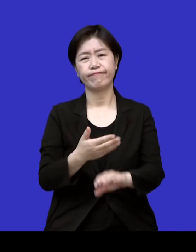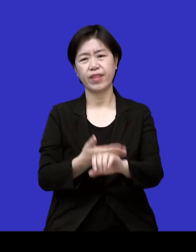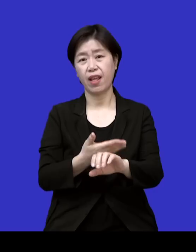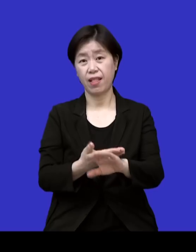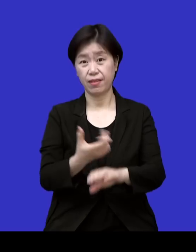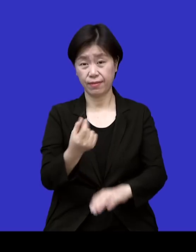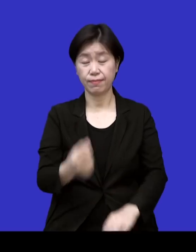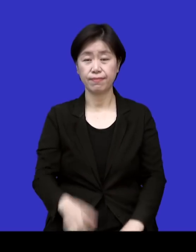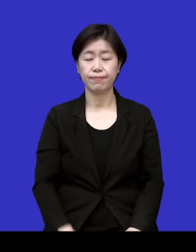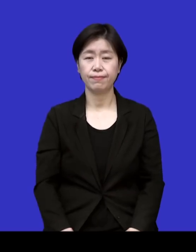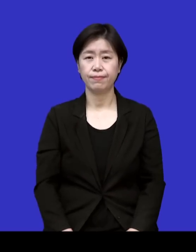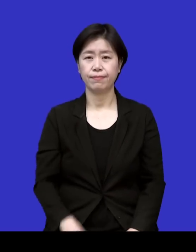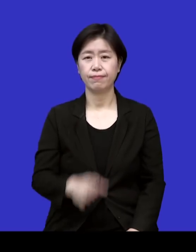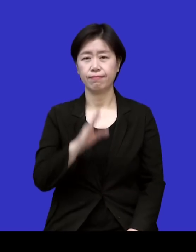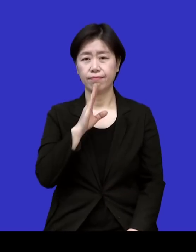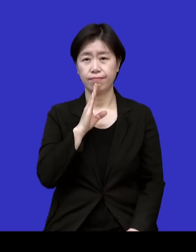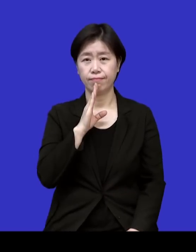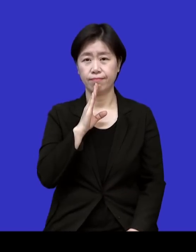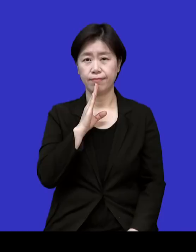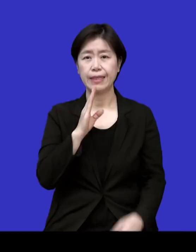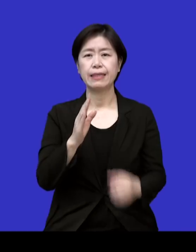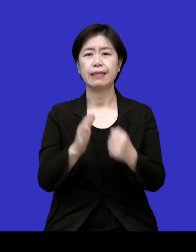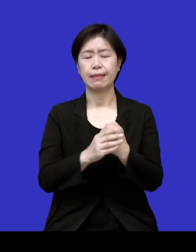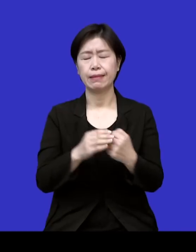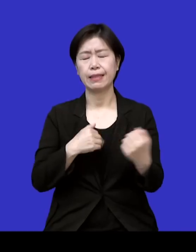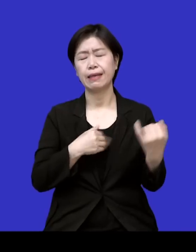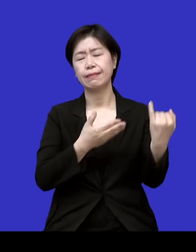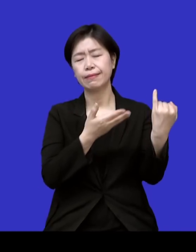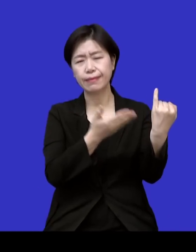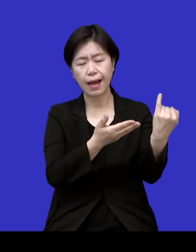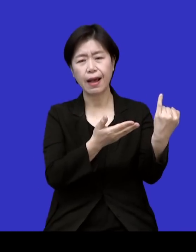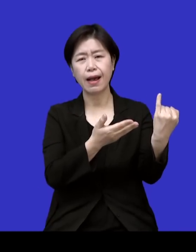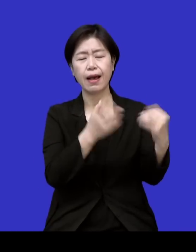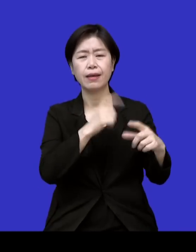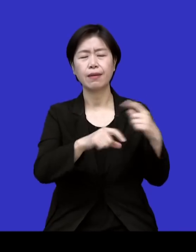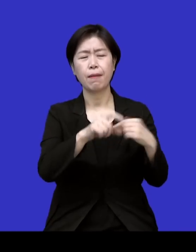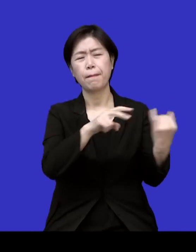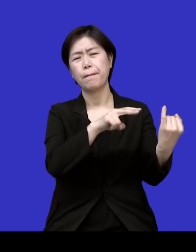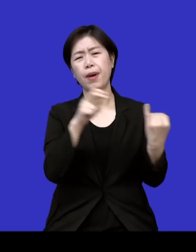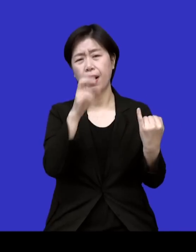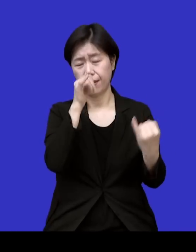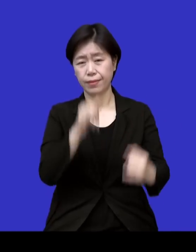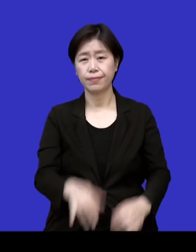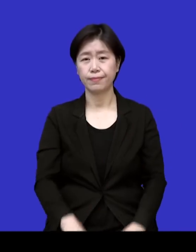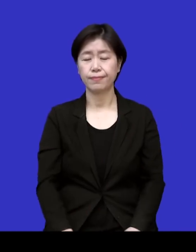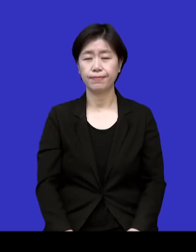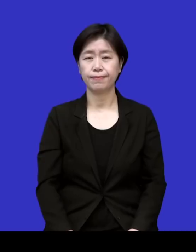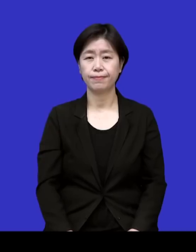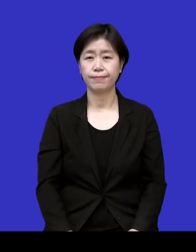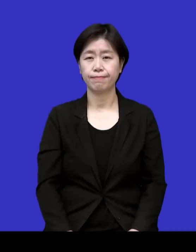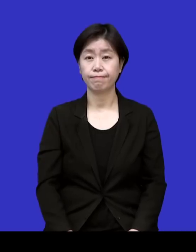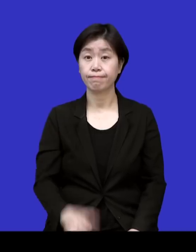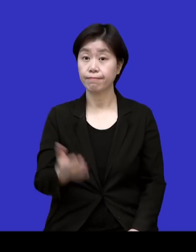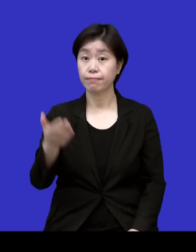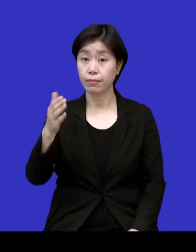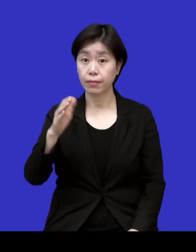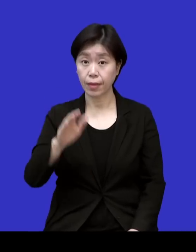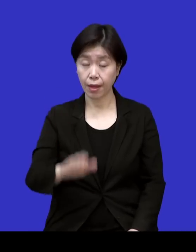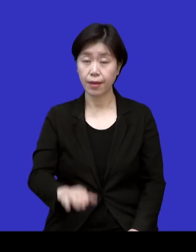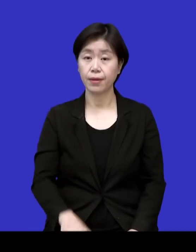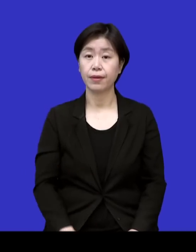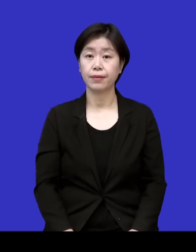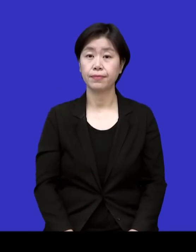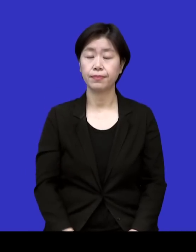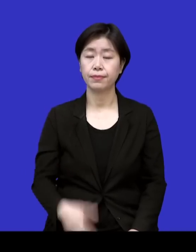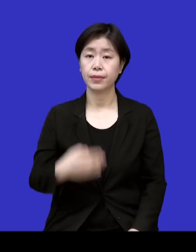없었고 그래서 더 엄마가 미웠던 것 같아요. 그렇군요. 그래도 유일하게 이제